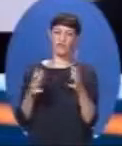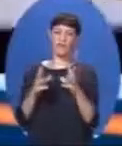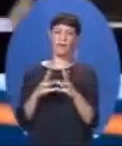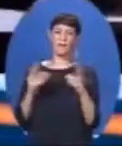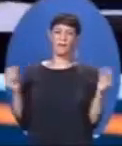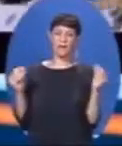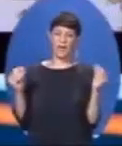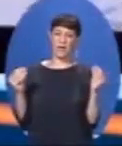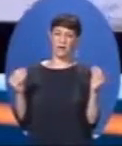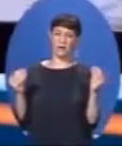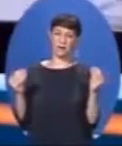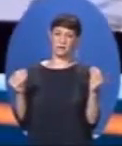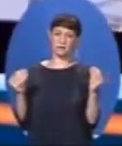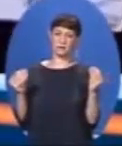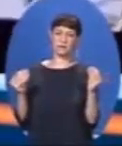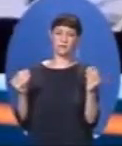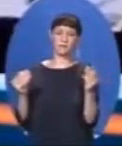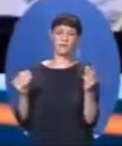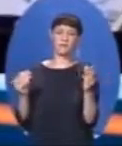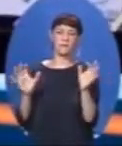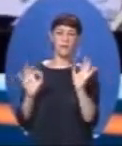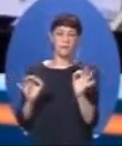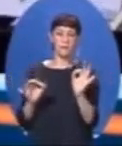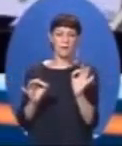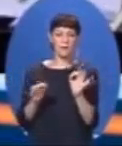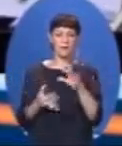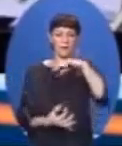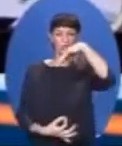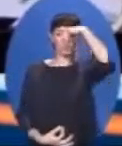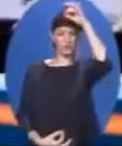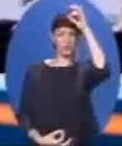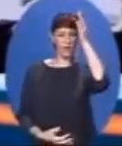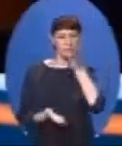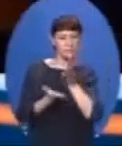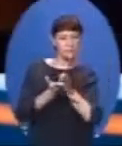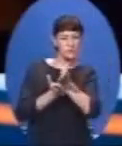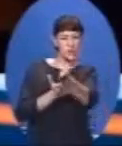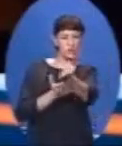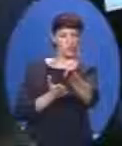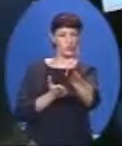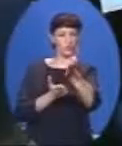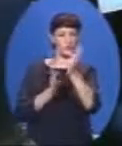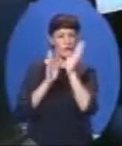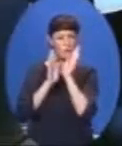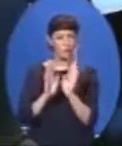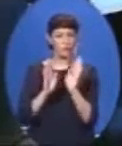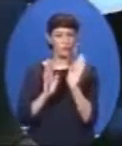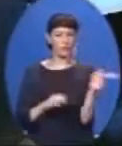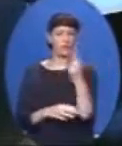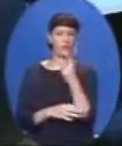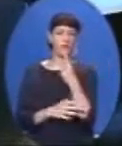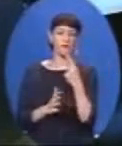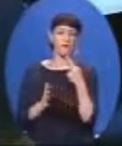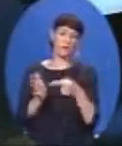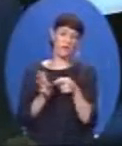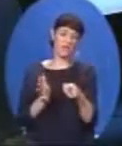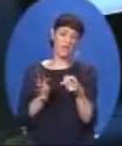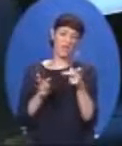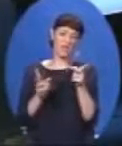את הצפון המגנטי שלה, איבדה את עמוד השדרה המוסרי שלה, ולכן בחברה כזאת עבריינים יכולים להיות